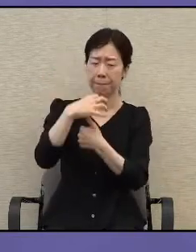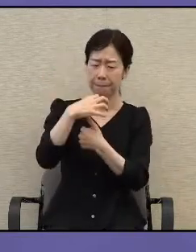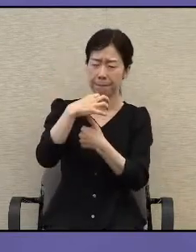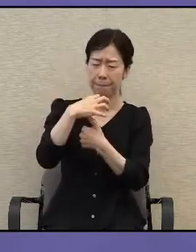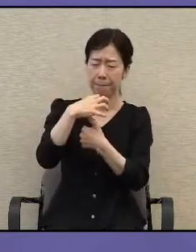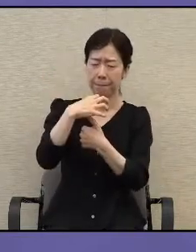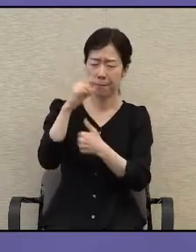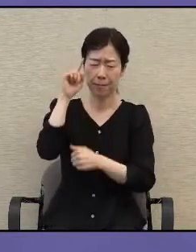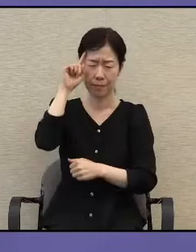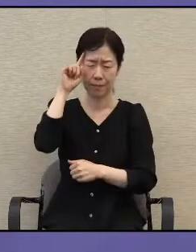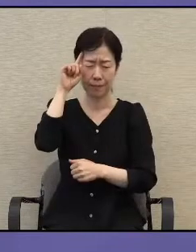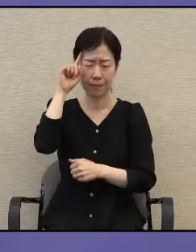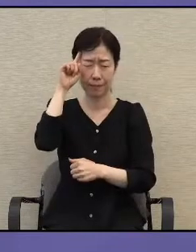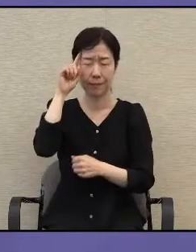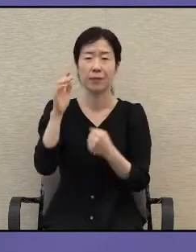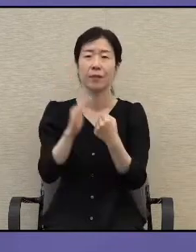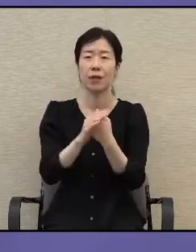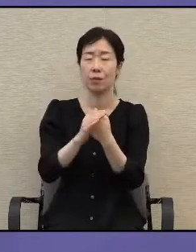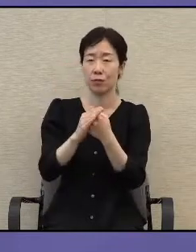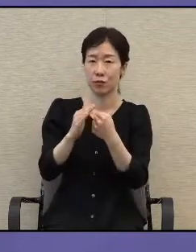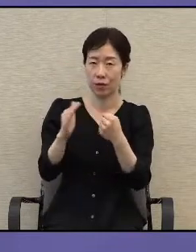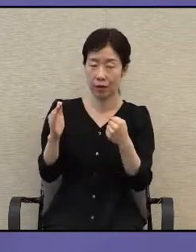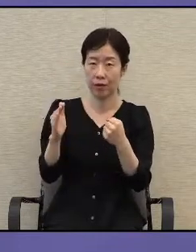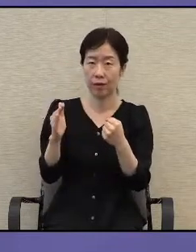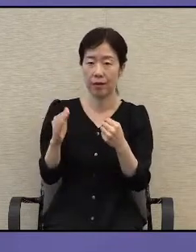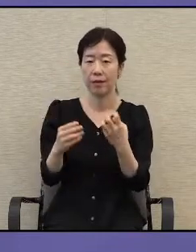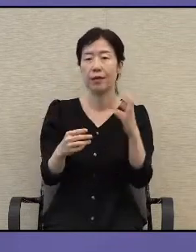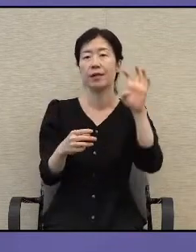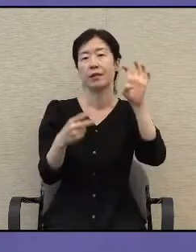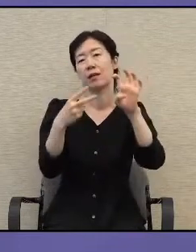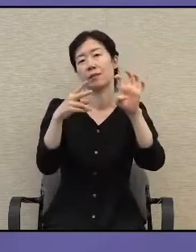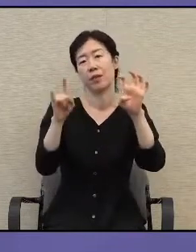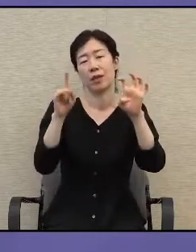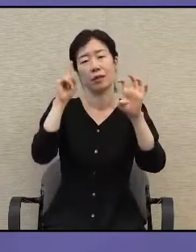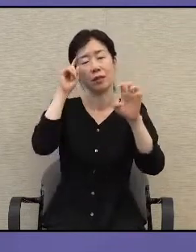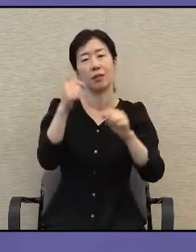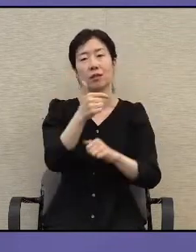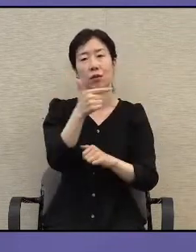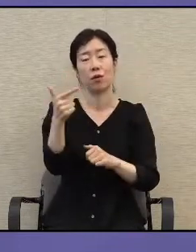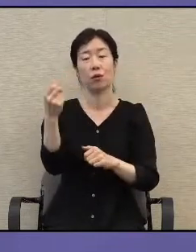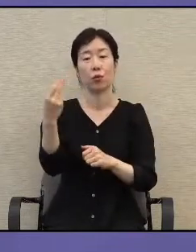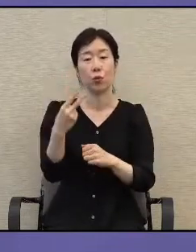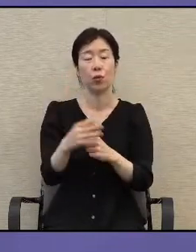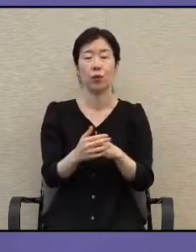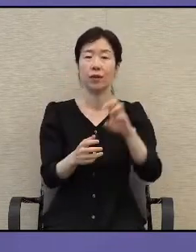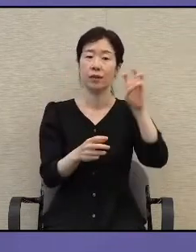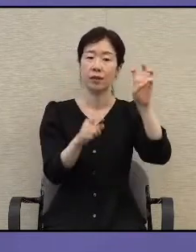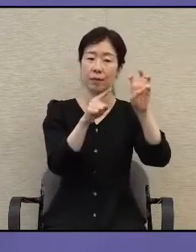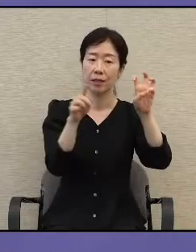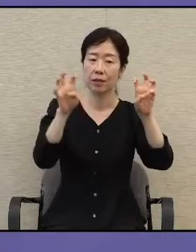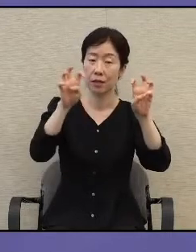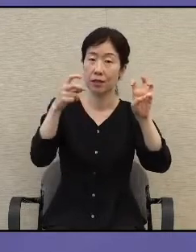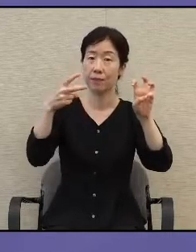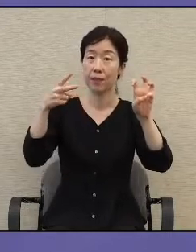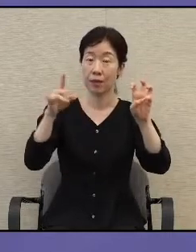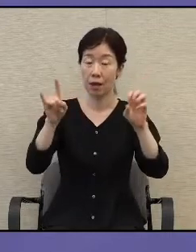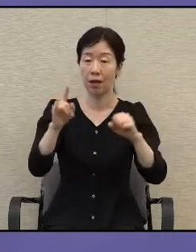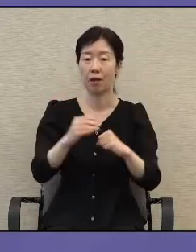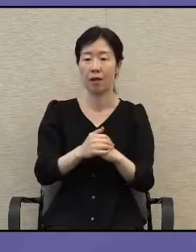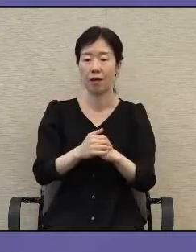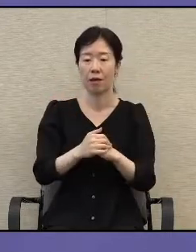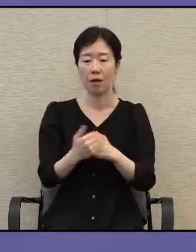경험을 가장 많이 한 연령대로 나타났습니다. 또 3, 40대의 스트레스 요인들을 보고한 것을 보니 신체적, 정신적 건강에